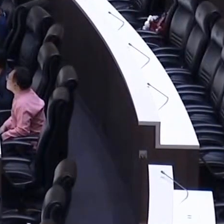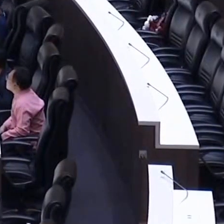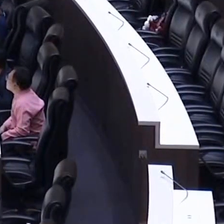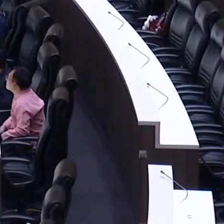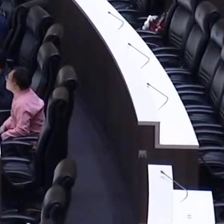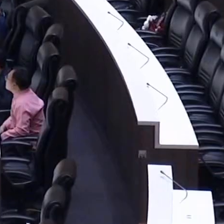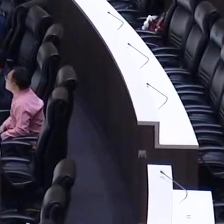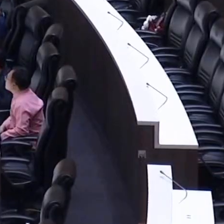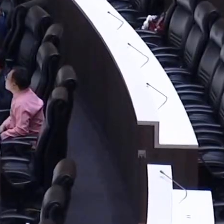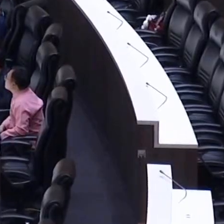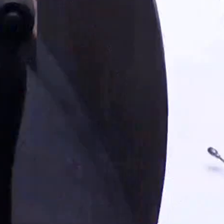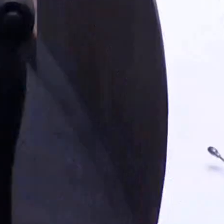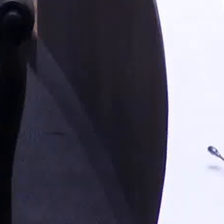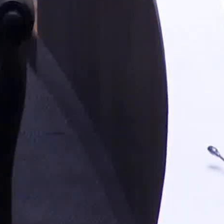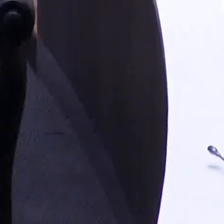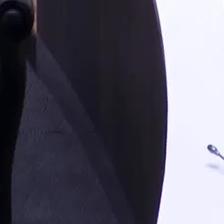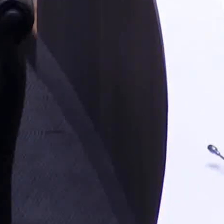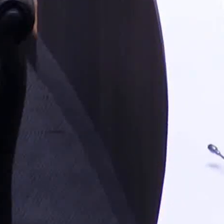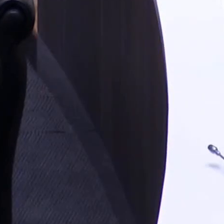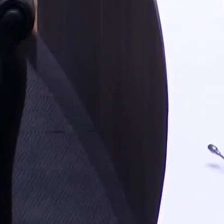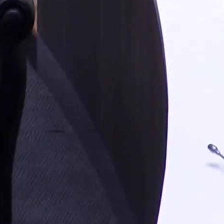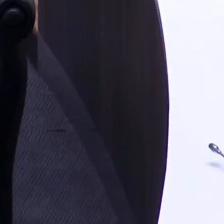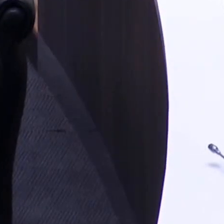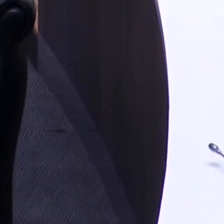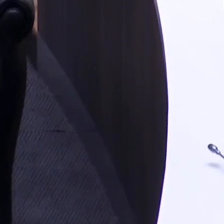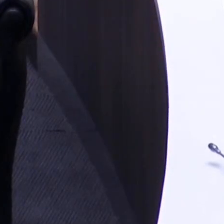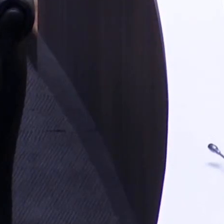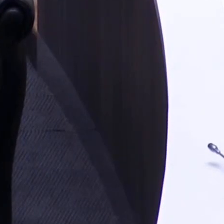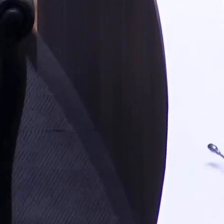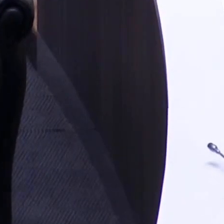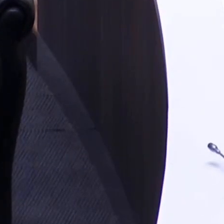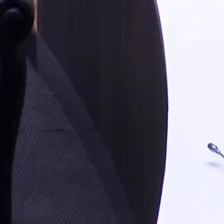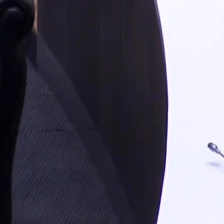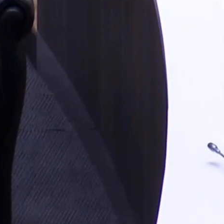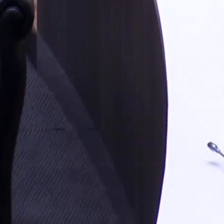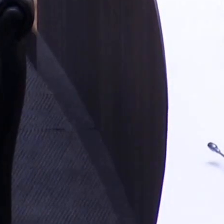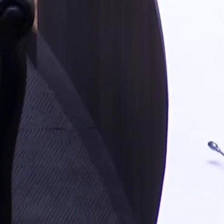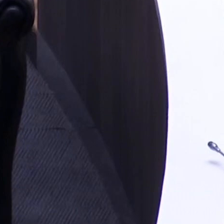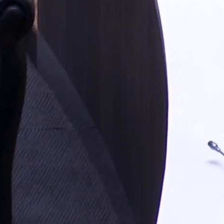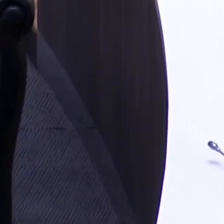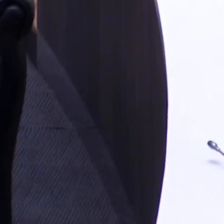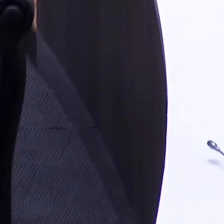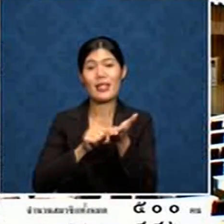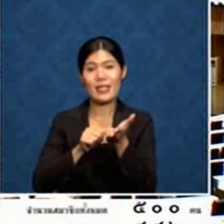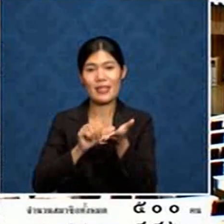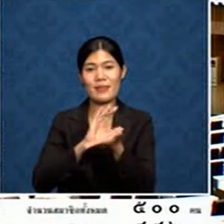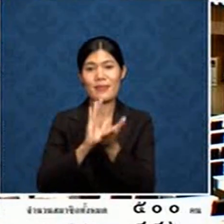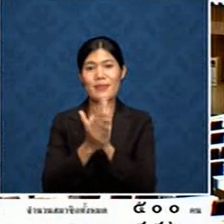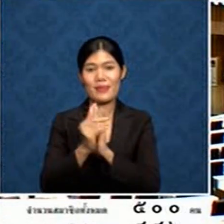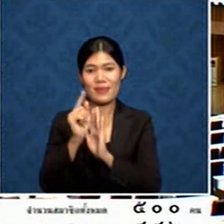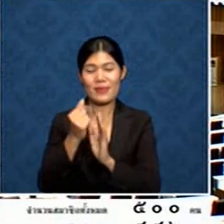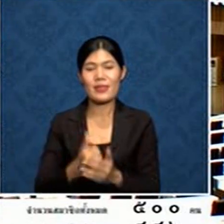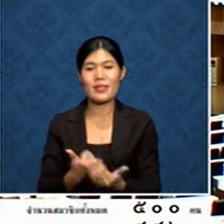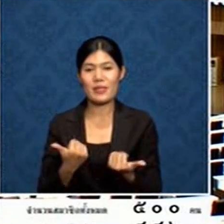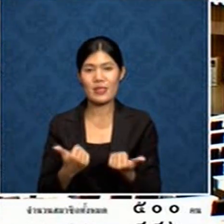การโอนเงินให้ประชาชนมีแอปพลิเคชันกลางเพื่อใช้บริการกระตุ้นให้คน 50ล้านคนน่ะมาลงทะเบียนกับรัฐแล้วก็จะทำ